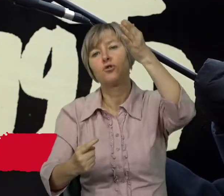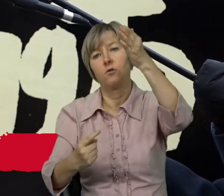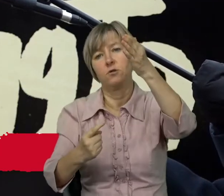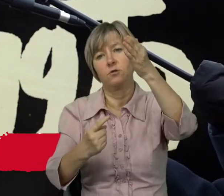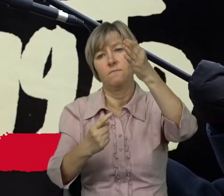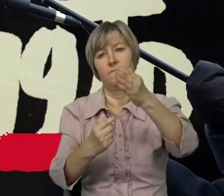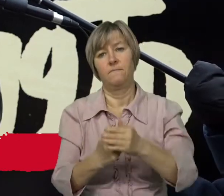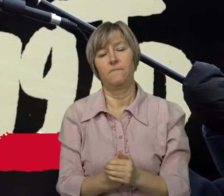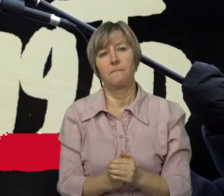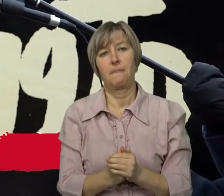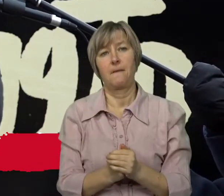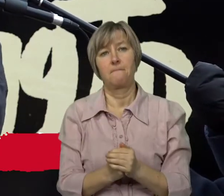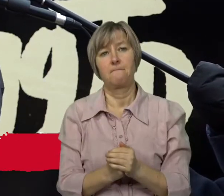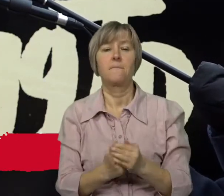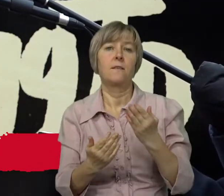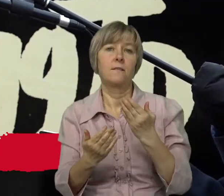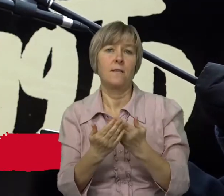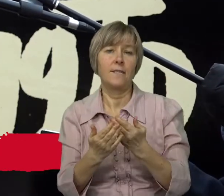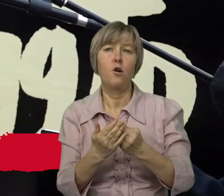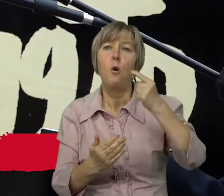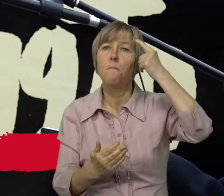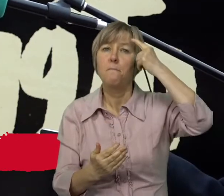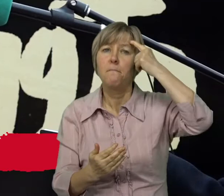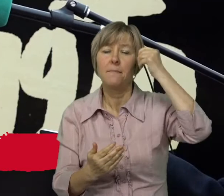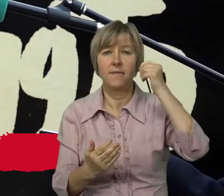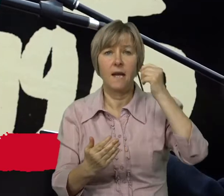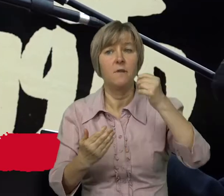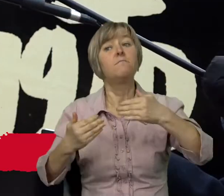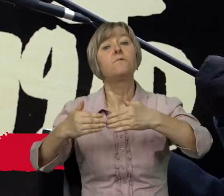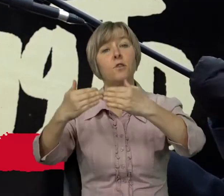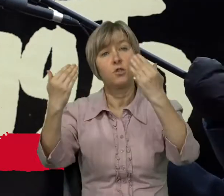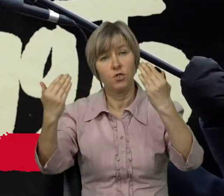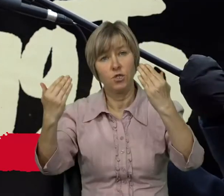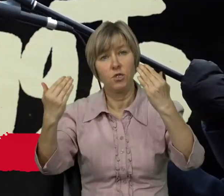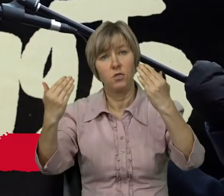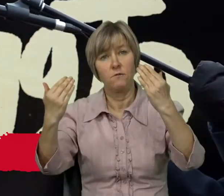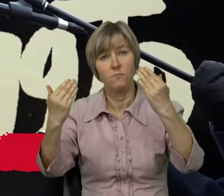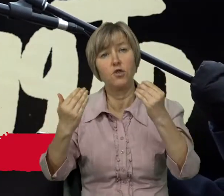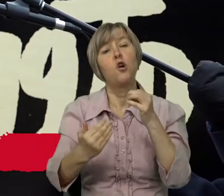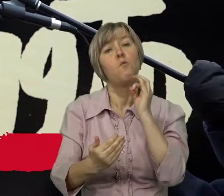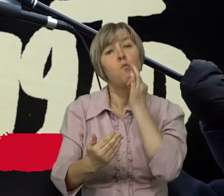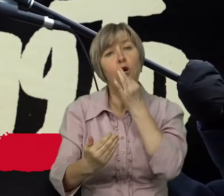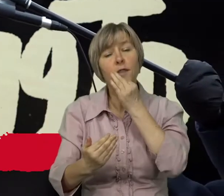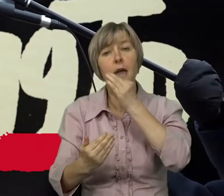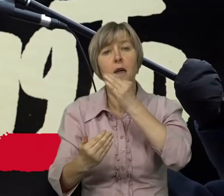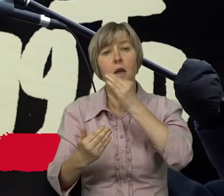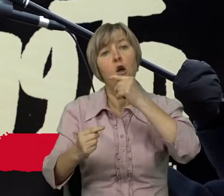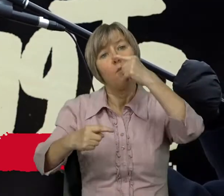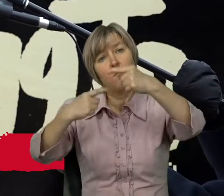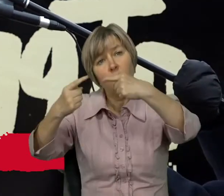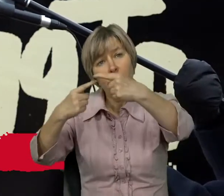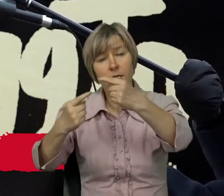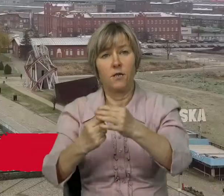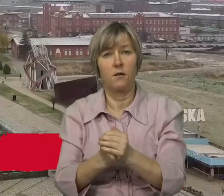Dlatego też pamiętamy te dni. Myślę, że młode pokolenie już pewno nie, ale warto im to też